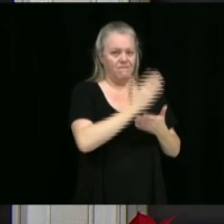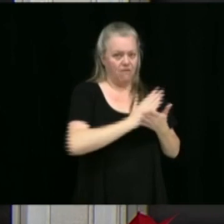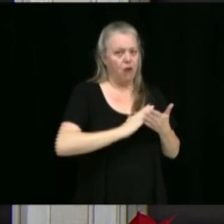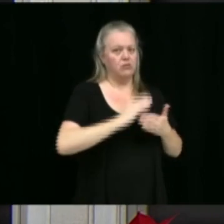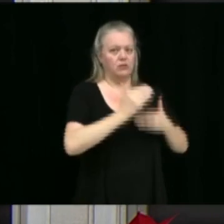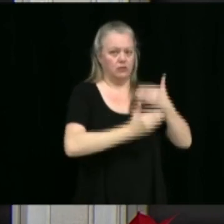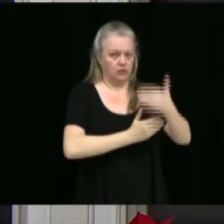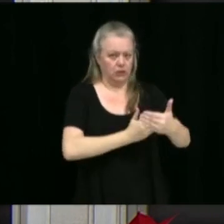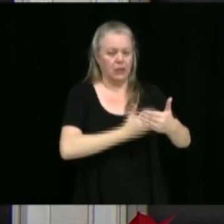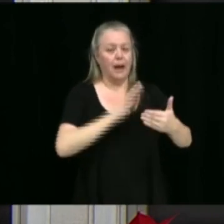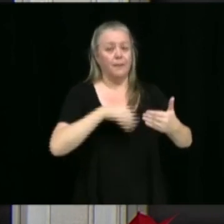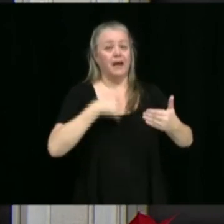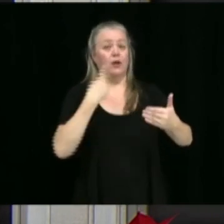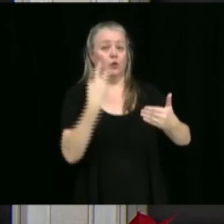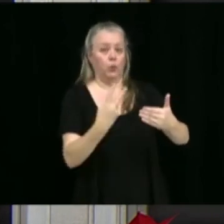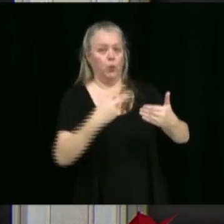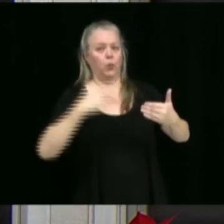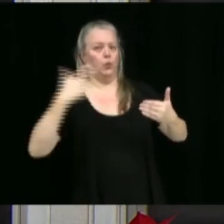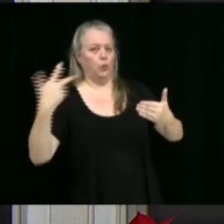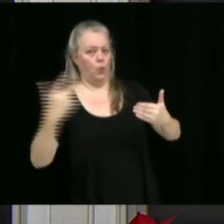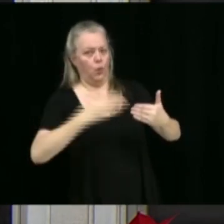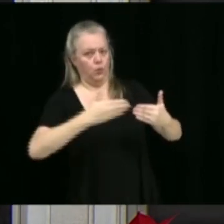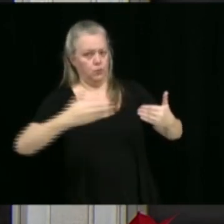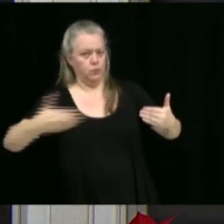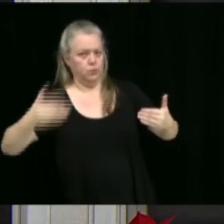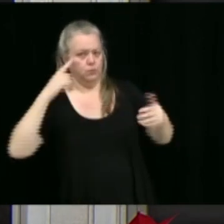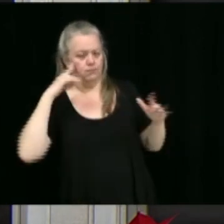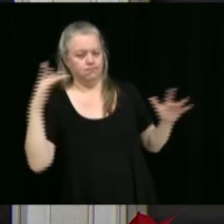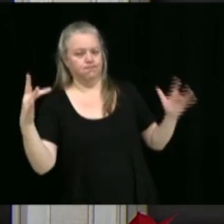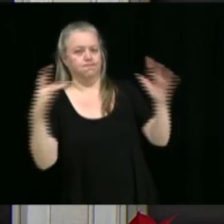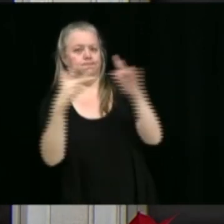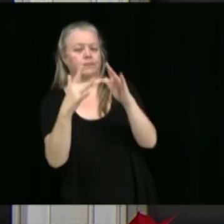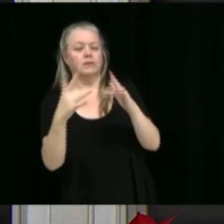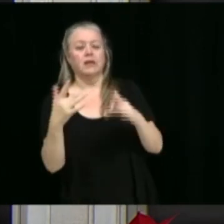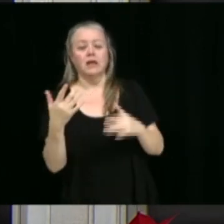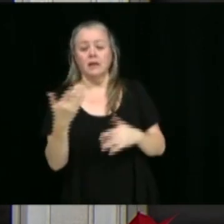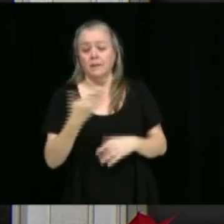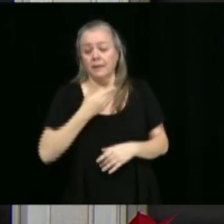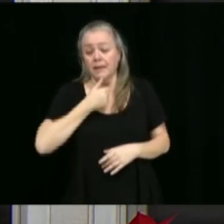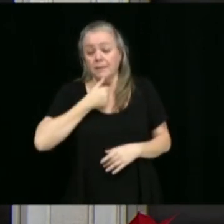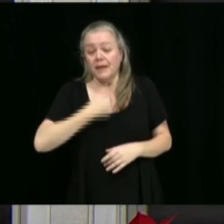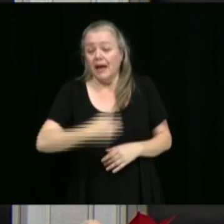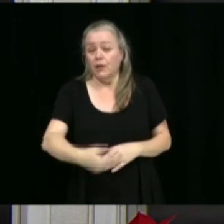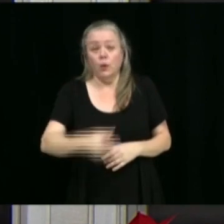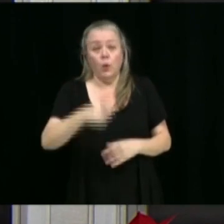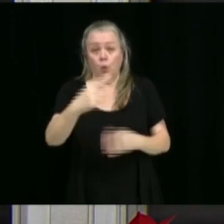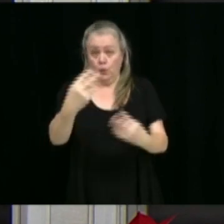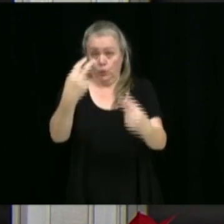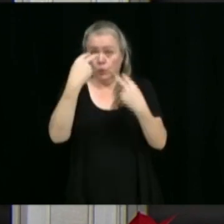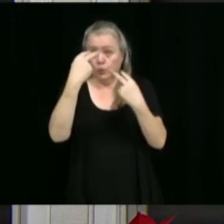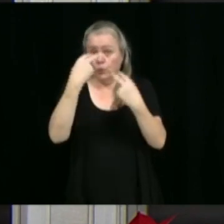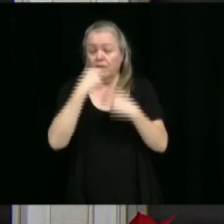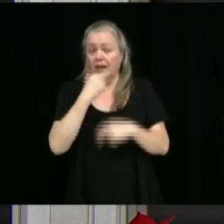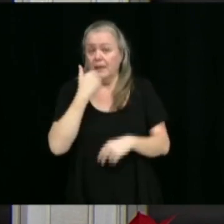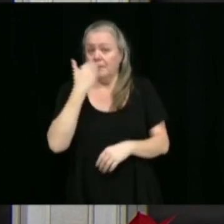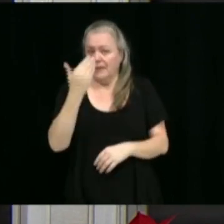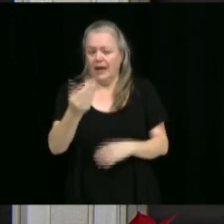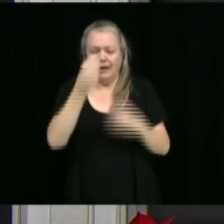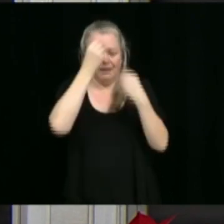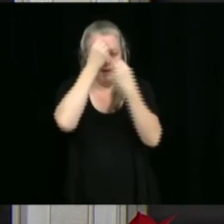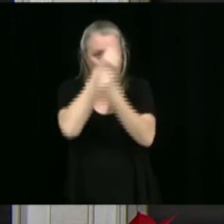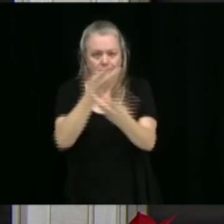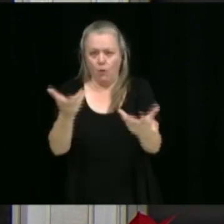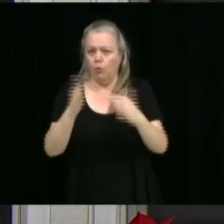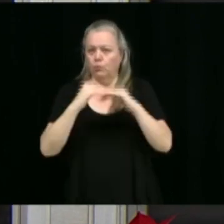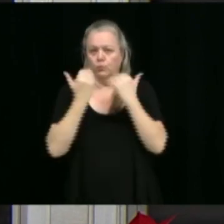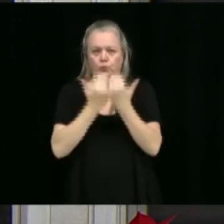Même chose au niveau des communications de la Ville. Au cours des prochaines semaines, des prochains mois, on va bien communiquer les informations